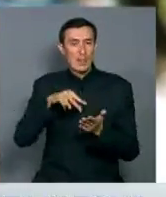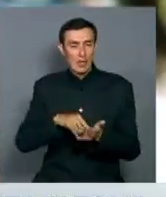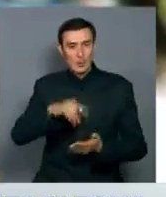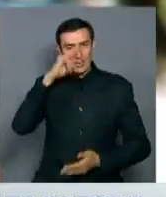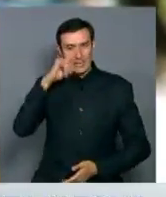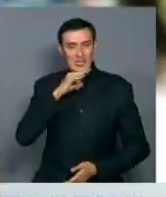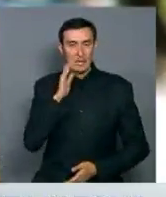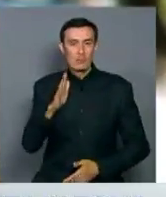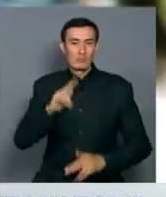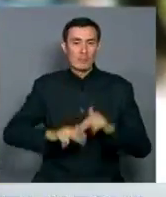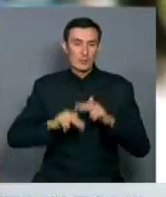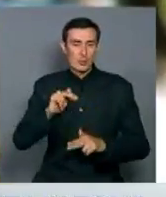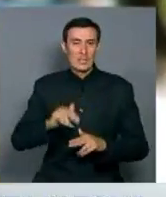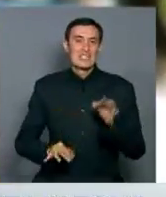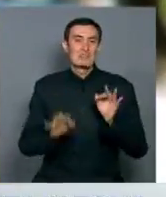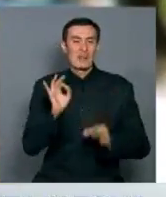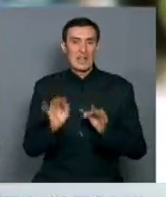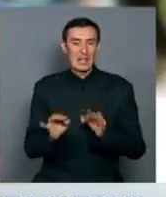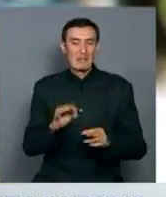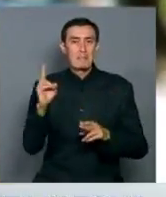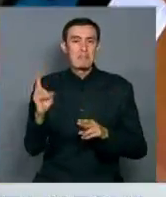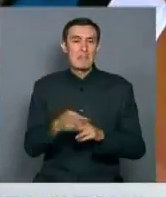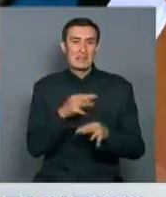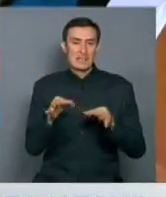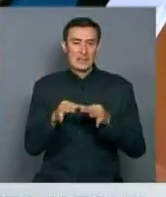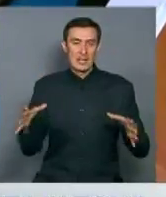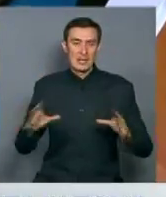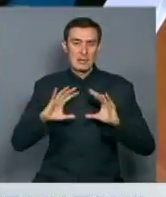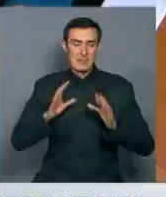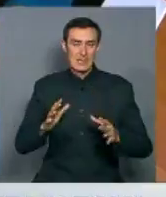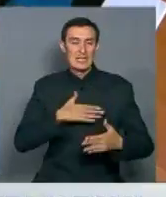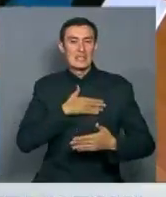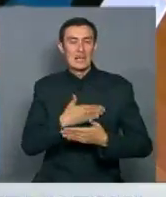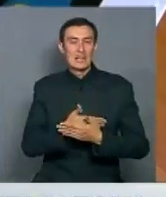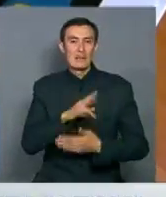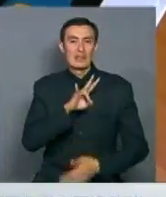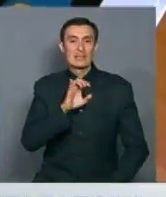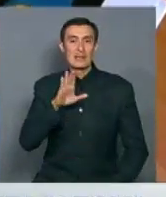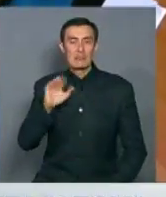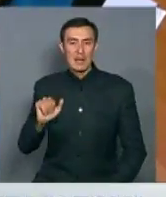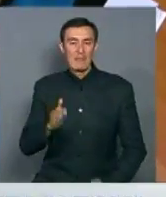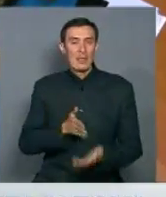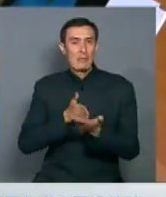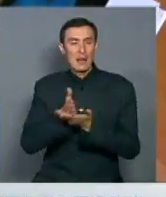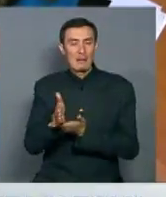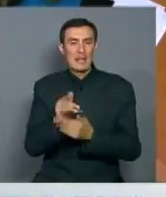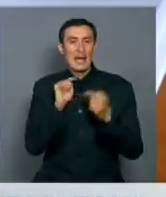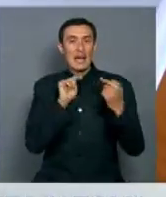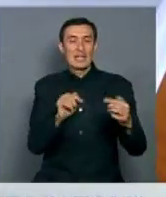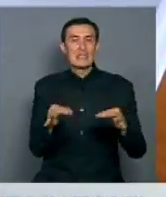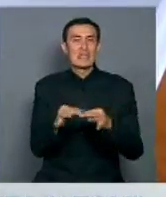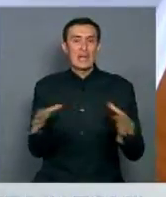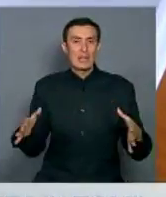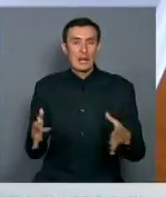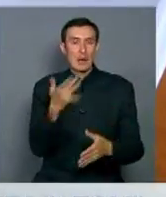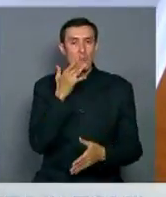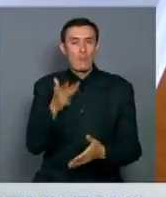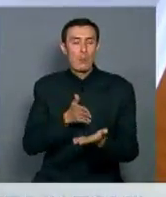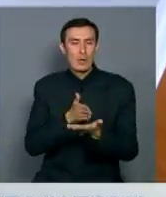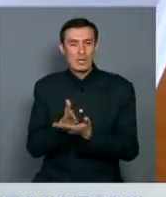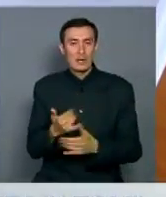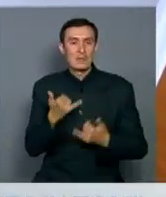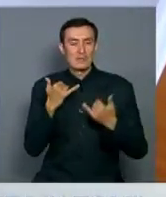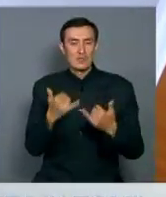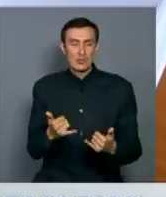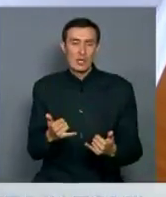Казахстана будет построен справедливый безъядерный мир. Инициативам президента Назарбаева, направленным на антиядерную политику, посвящена львиная